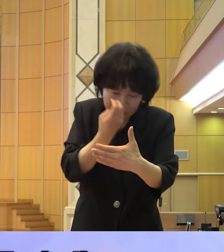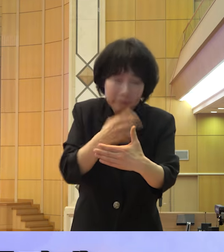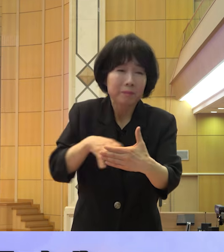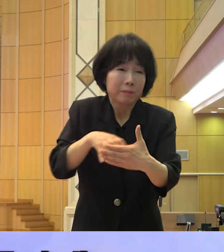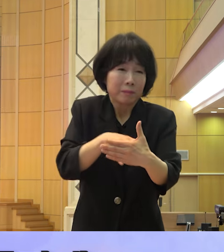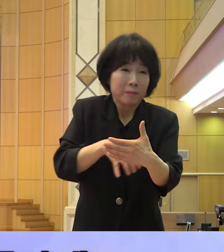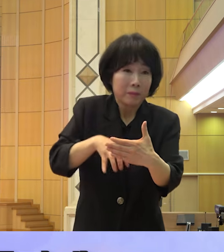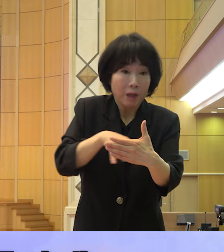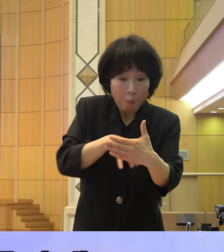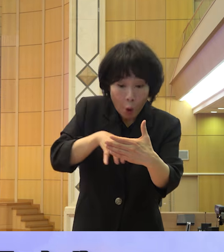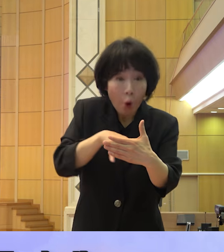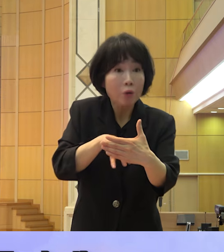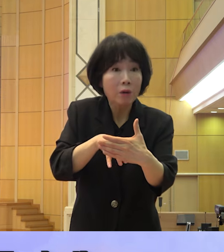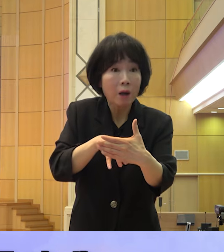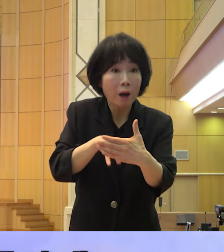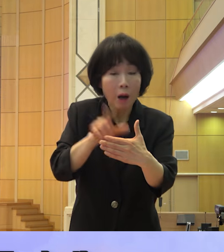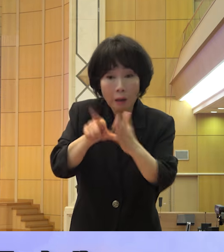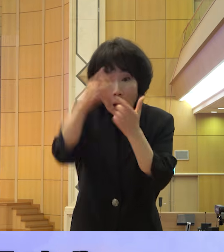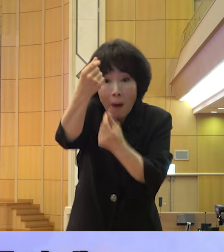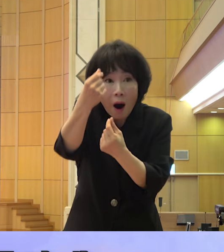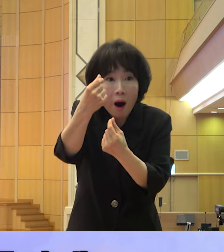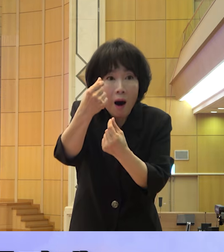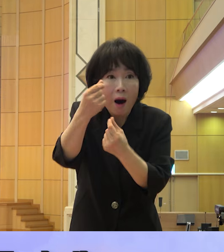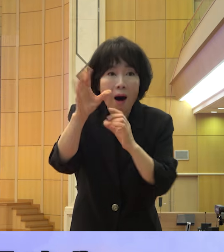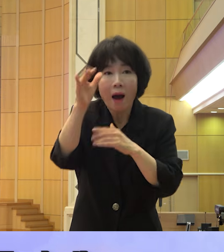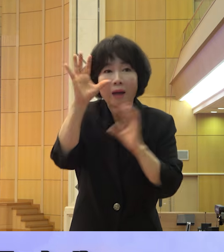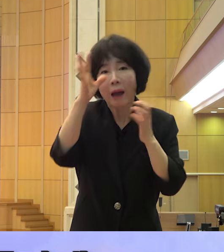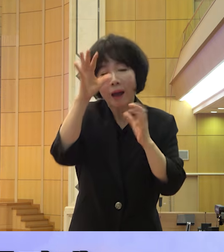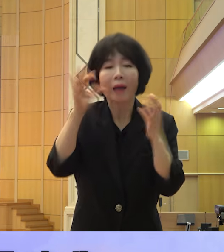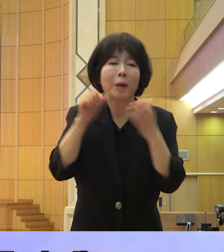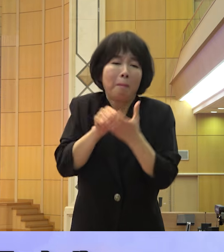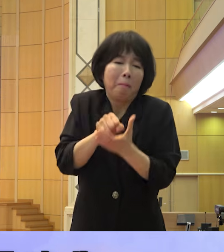죽게 되면 죽는 게 아니라 병 안에서 태어나는 거 아닙니까?